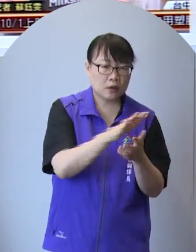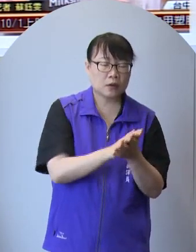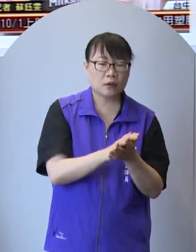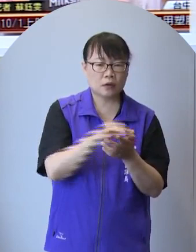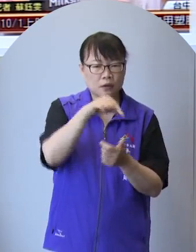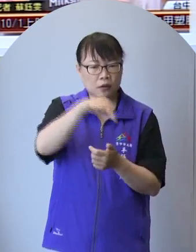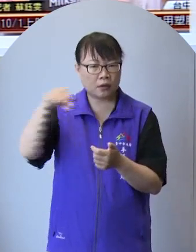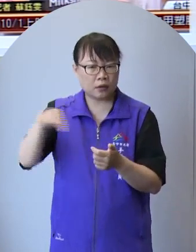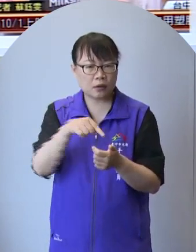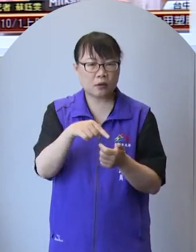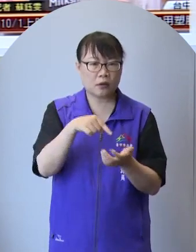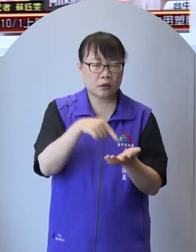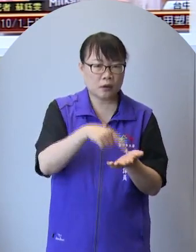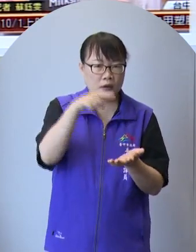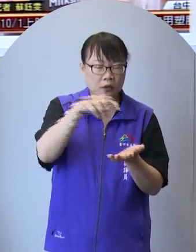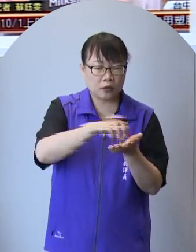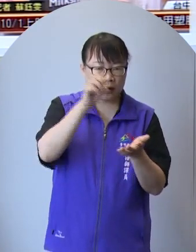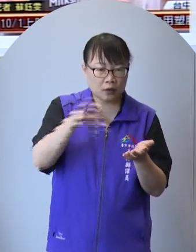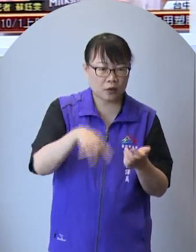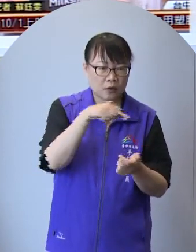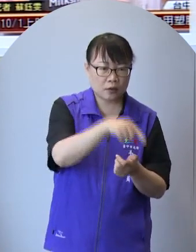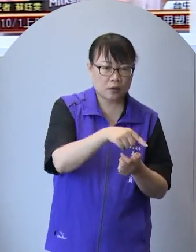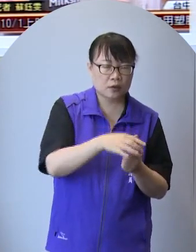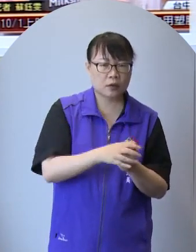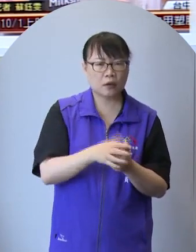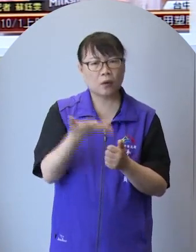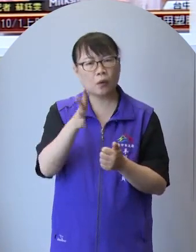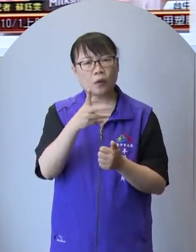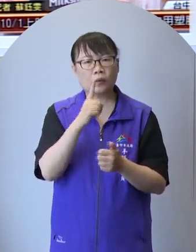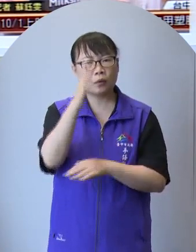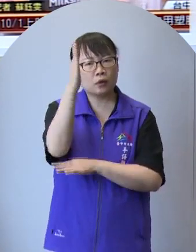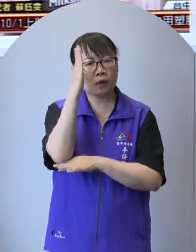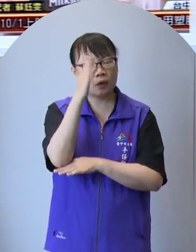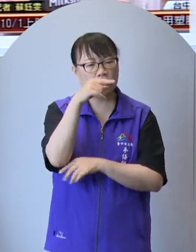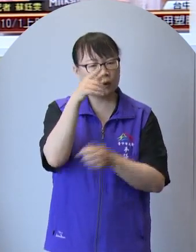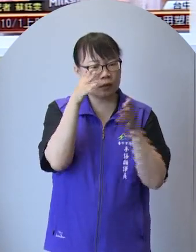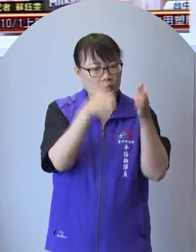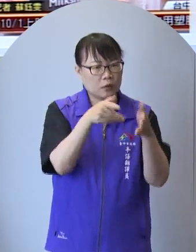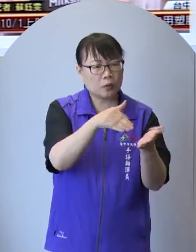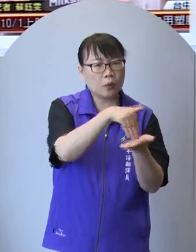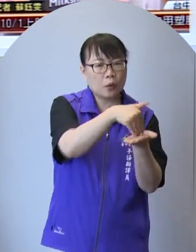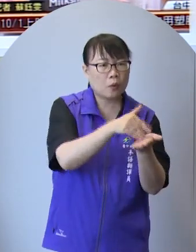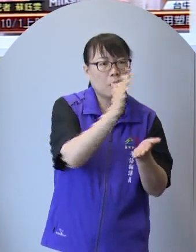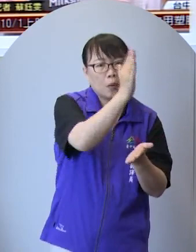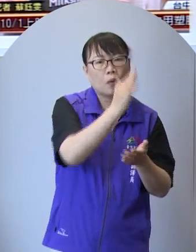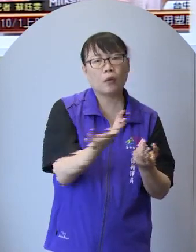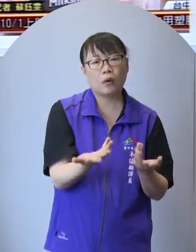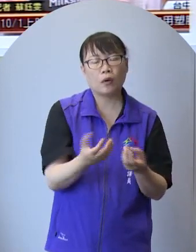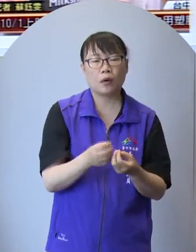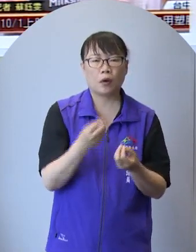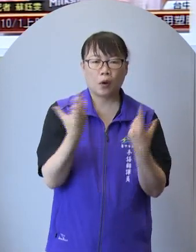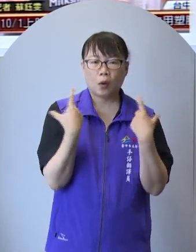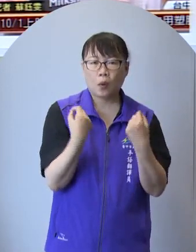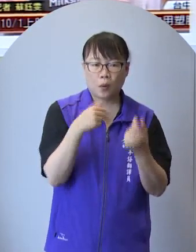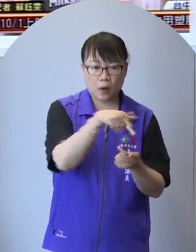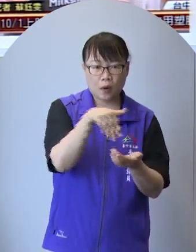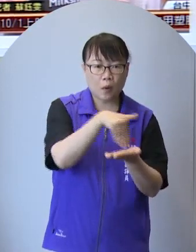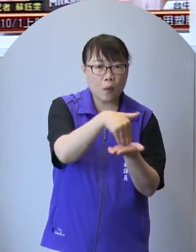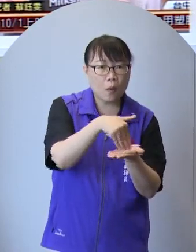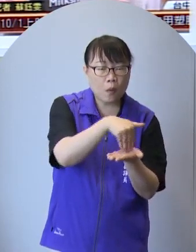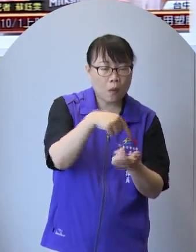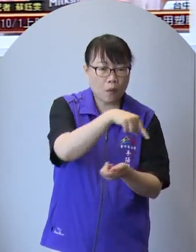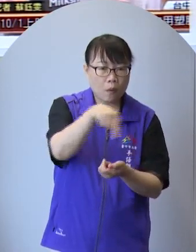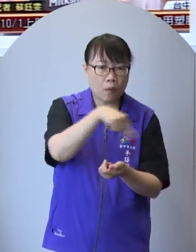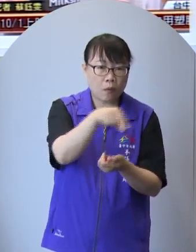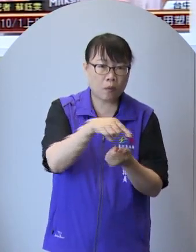纸杯，为什么整个中央优先禁掉的是一次性的塑胶杯？就是这些塑胶其实它原来它是属